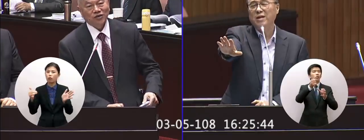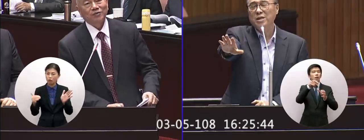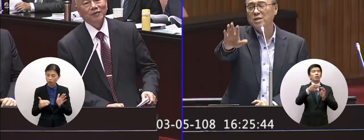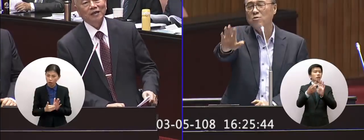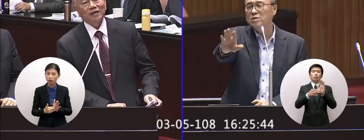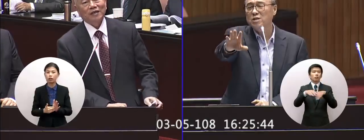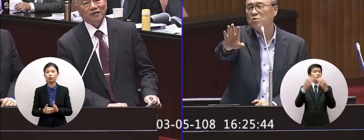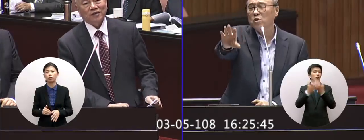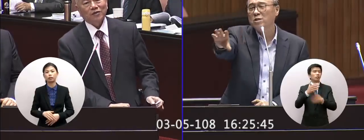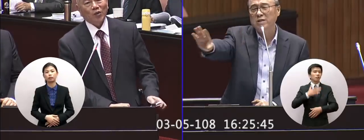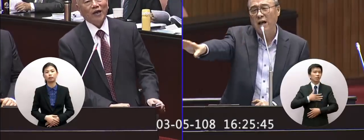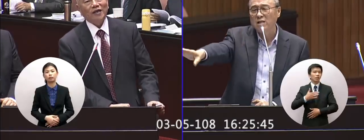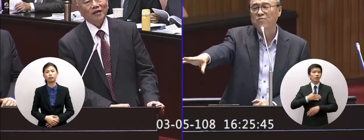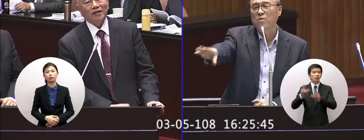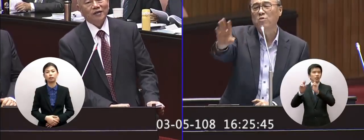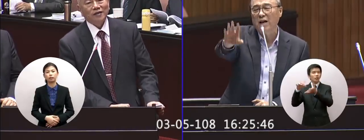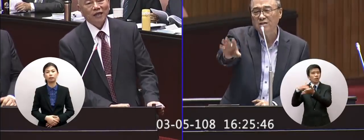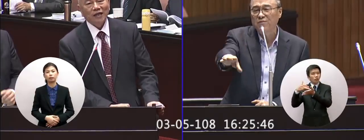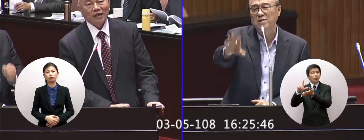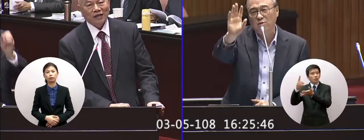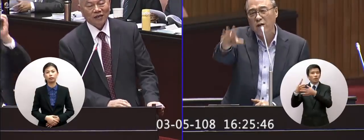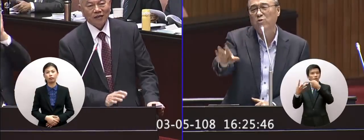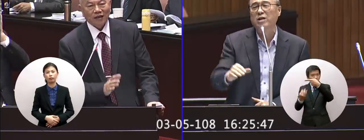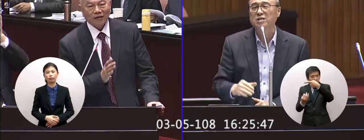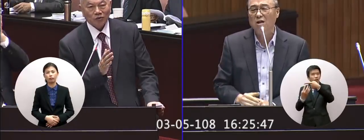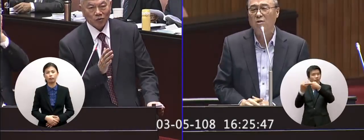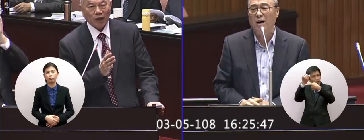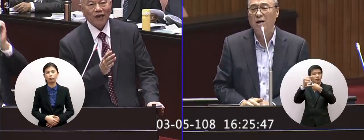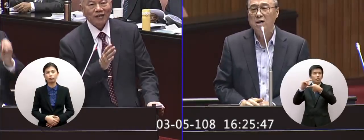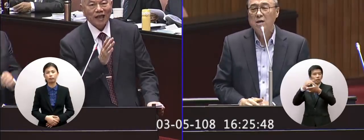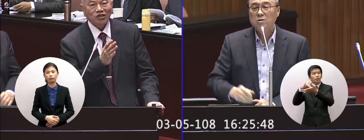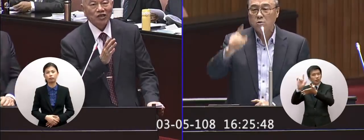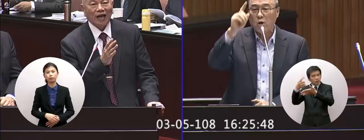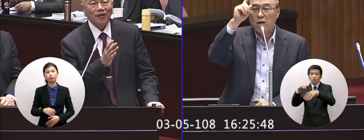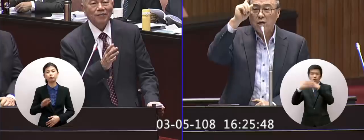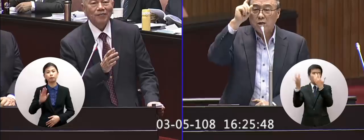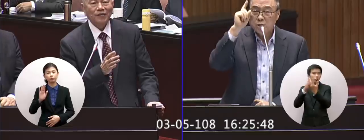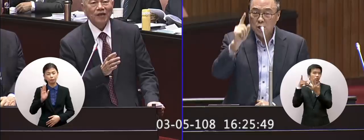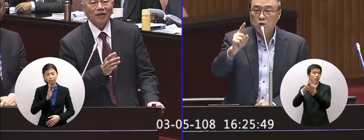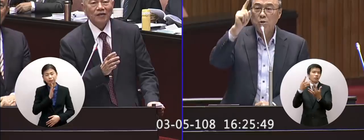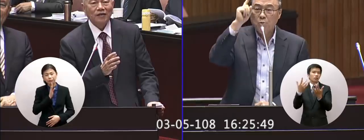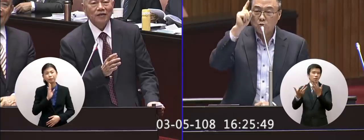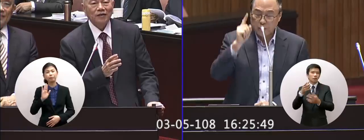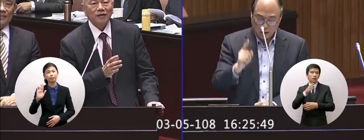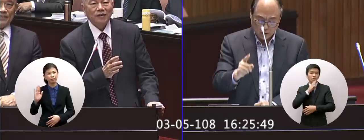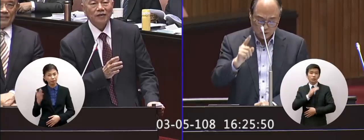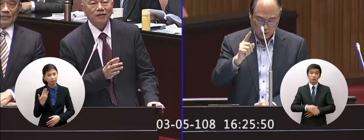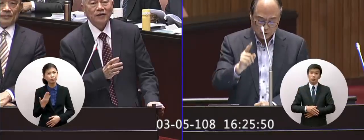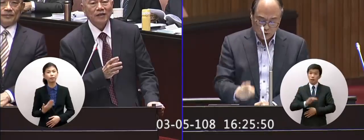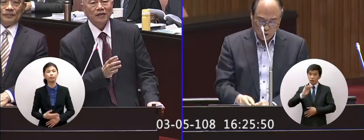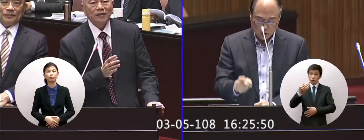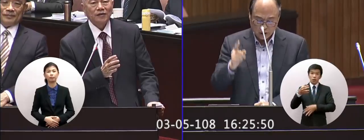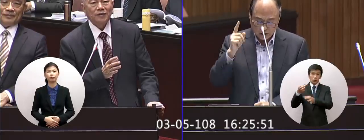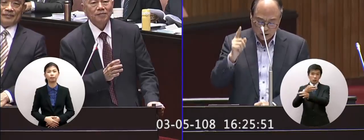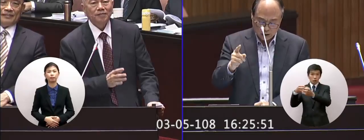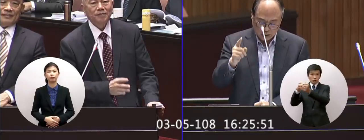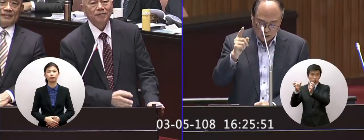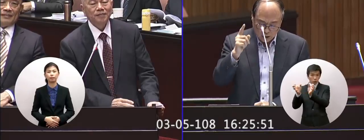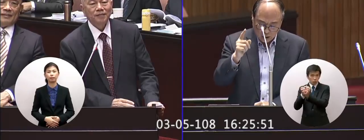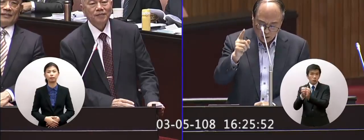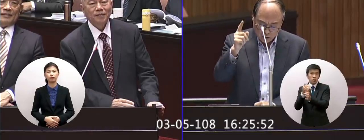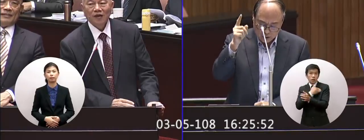清楚嘛。 是。 电价公式怎么算？哪个是分母，哪个是分子，我也都很知道嘛。 对。但是 对不对？经济部能源局去